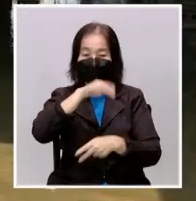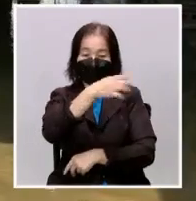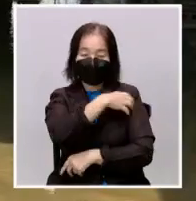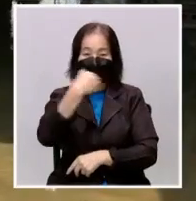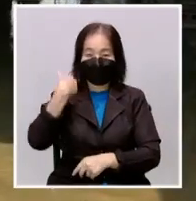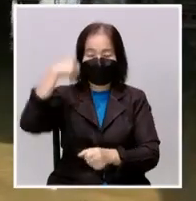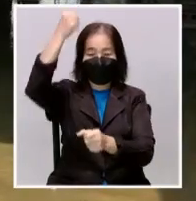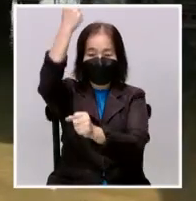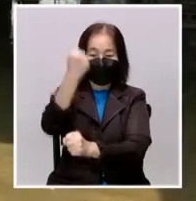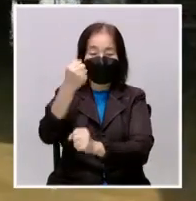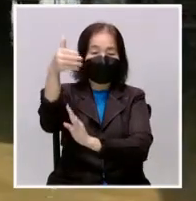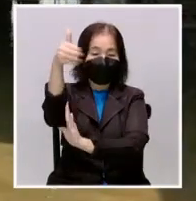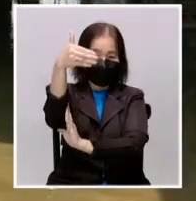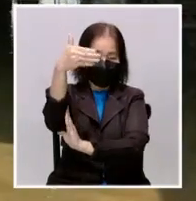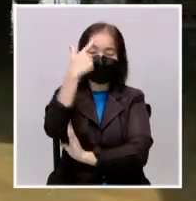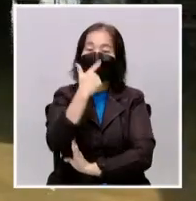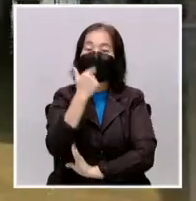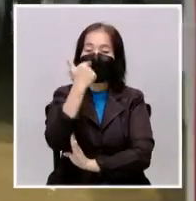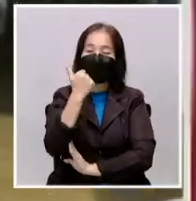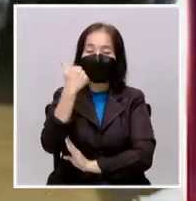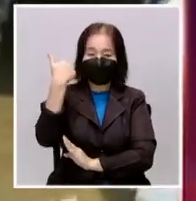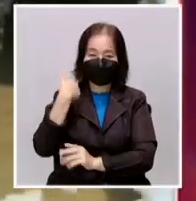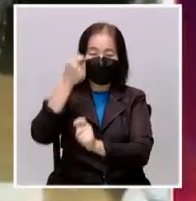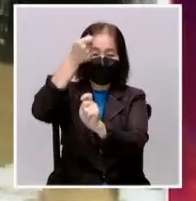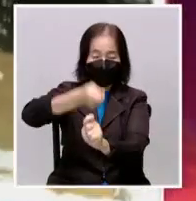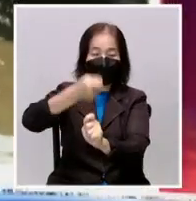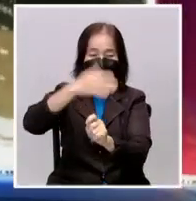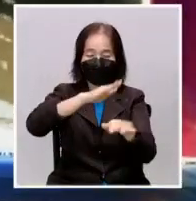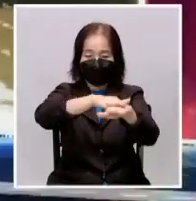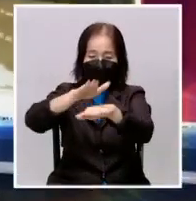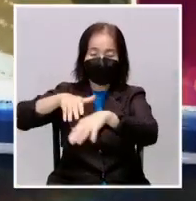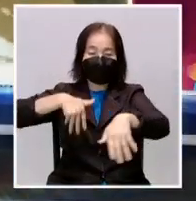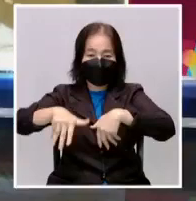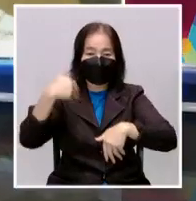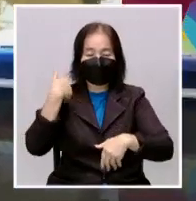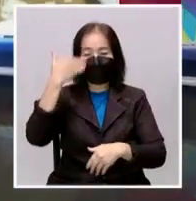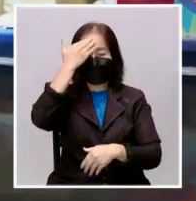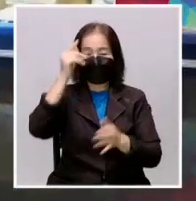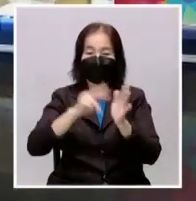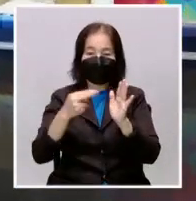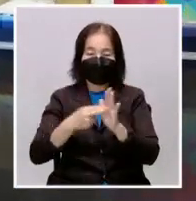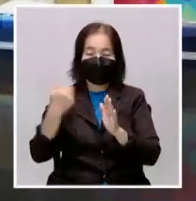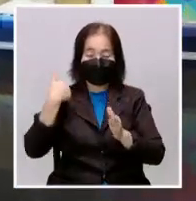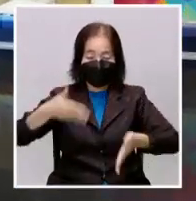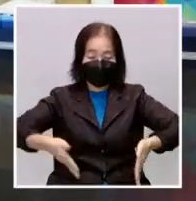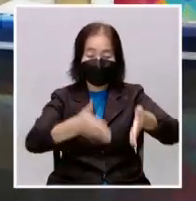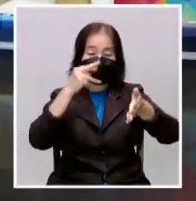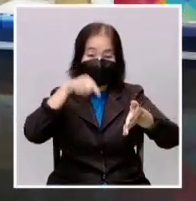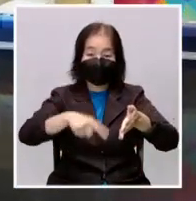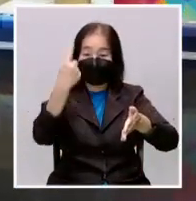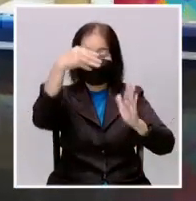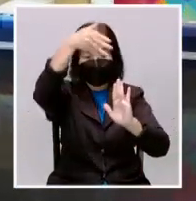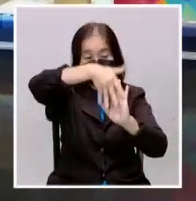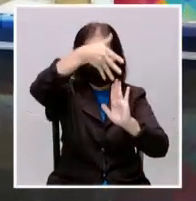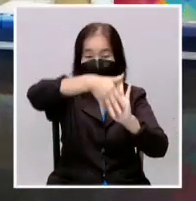ปักธงแดงเอาไว้นะคะเพื่อแจ้งเตือนให้กับประชาชนทราบเป็นระยะนะคะเนื่องจากว่าไม่ได้มีเพียงแค่มวลน้ำจากทางเหนือนะคะ